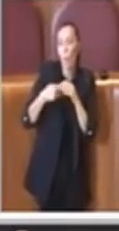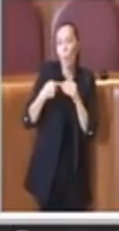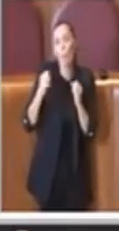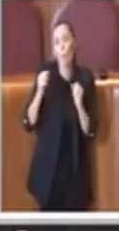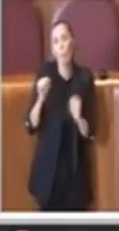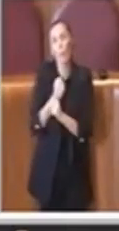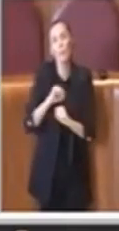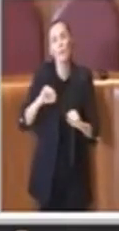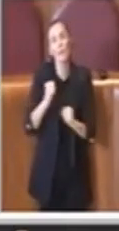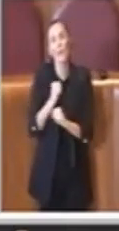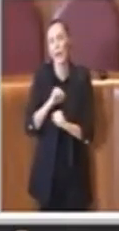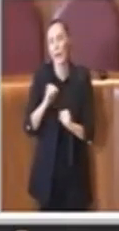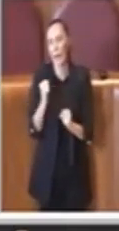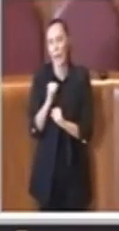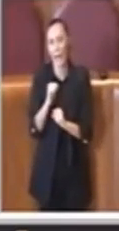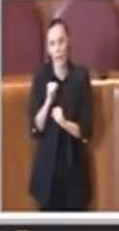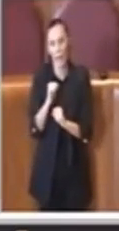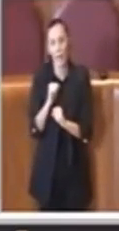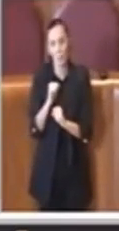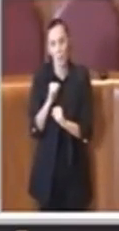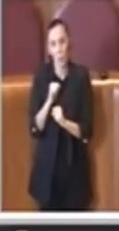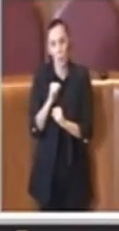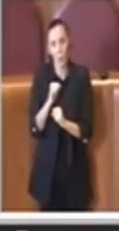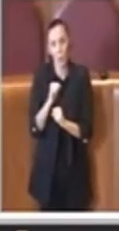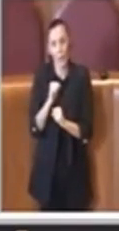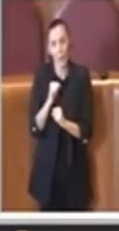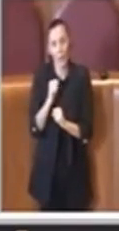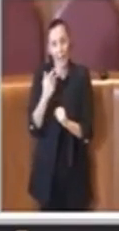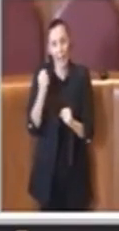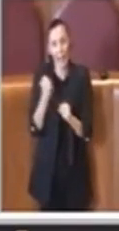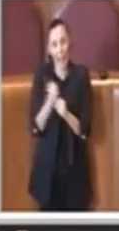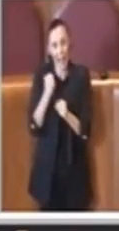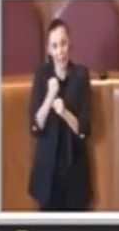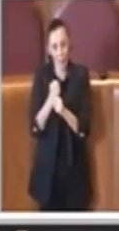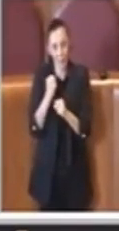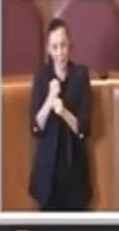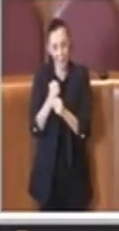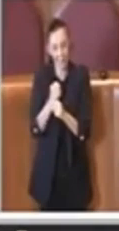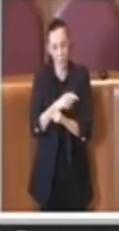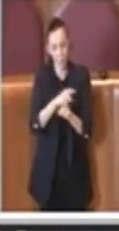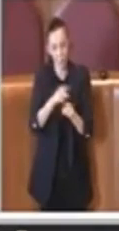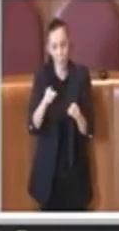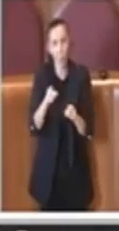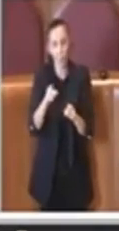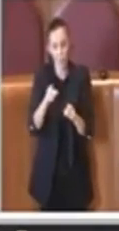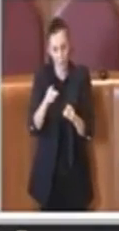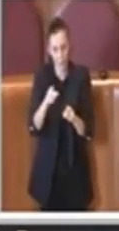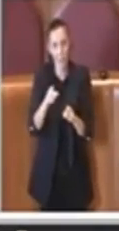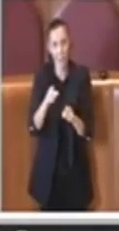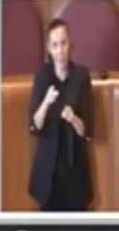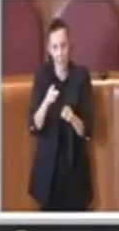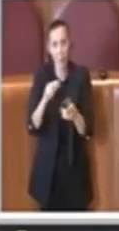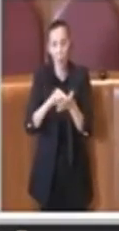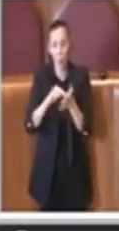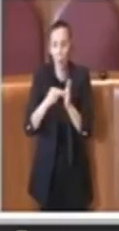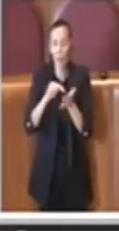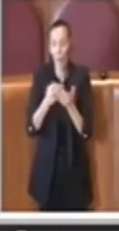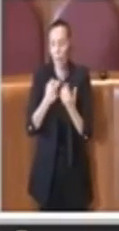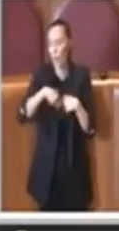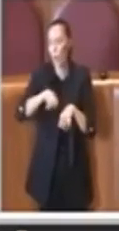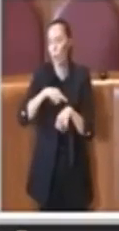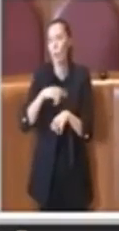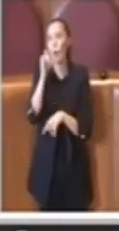ci vengono sottoposte le problematiche dei lavoratori. Lavoratori che peraltro svolgono il loro lavoro con